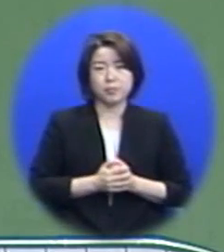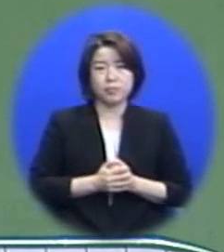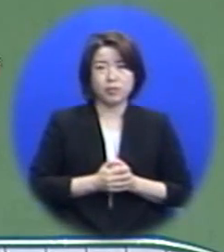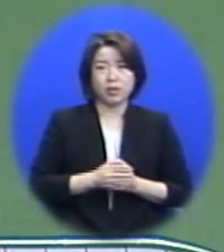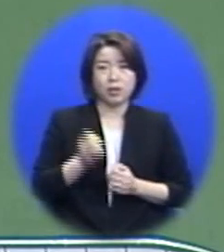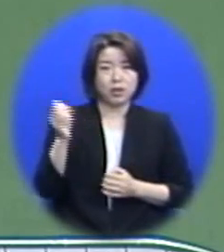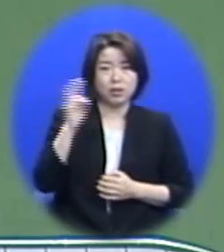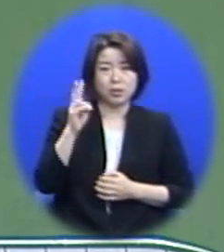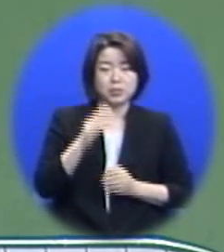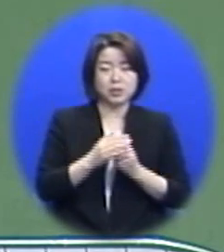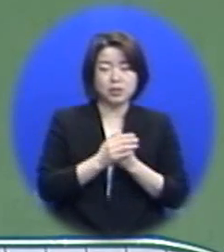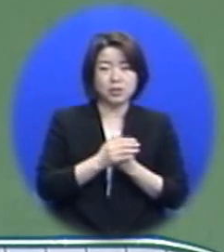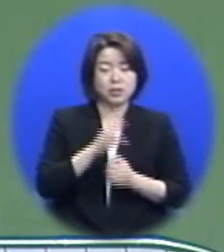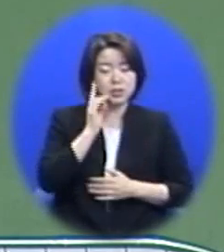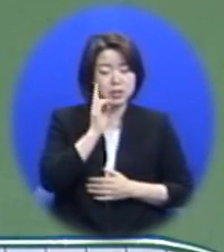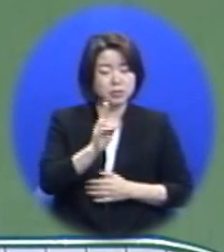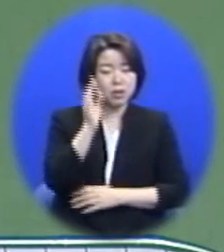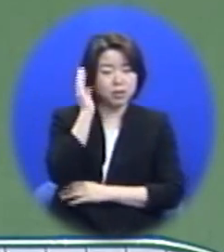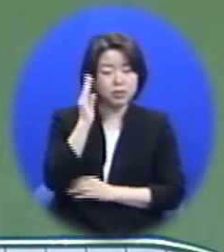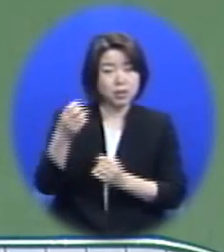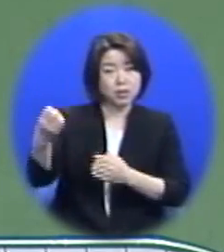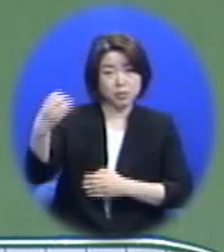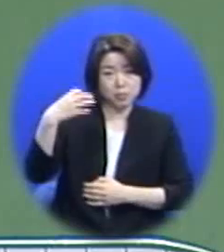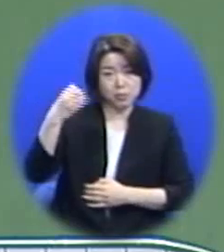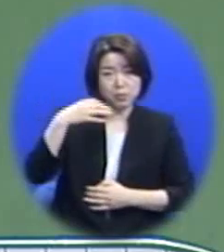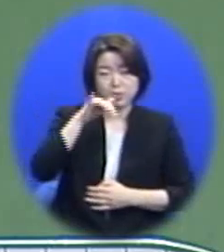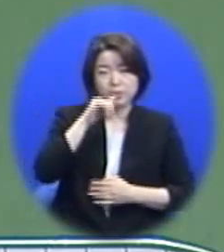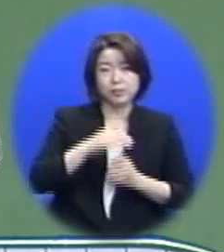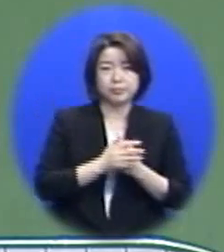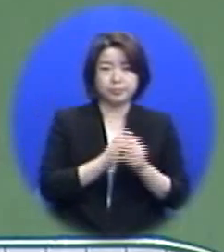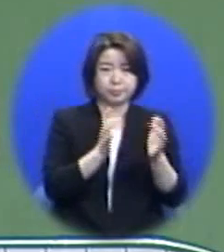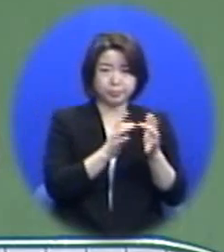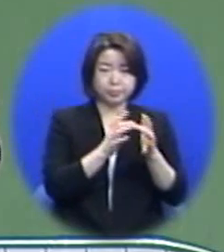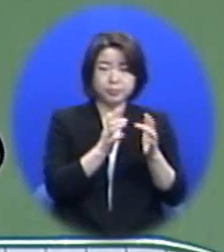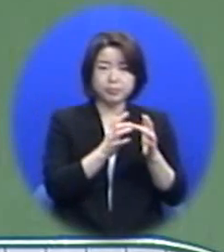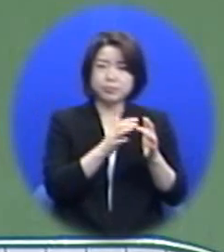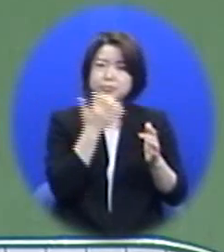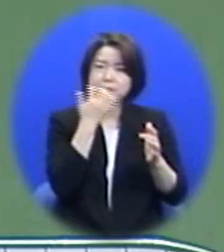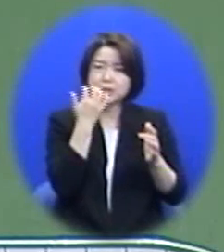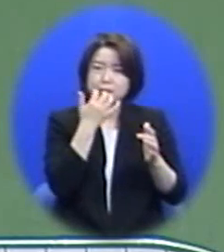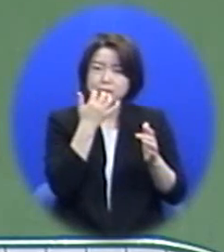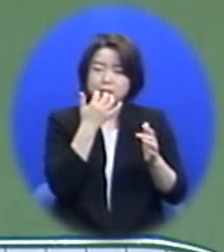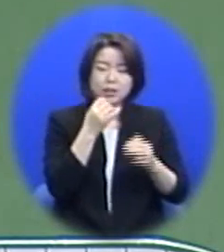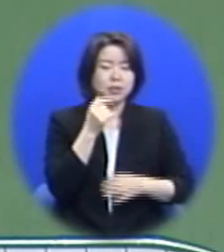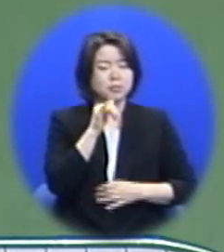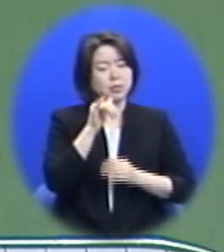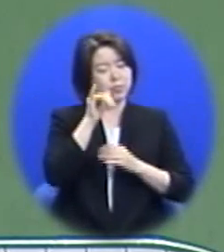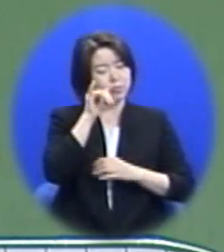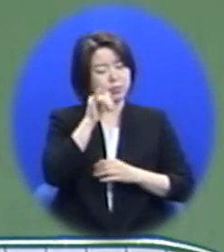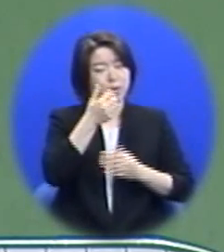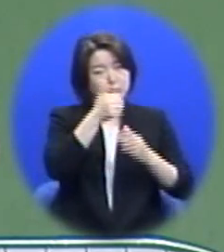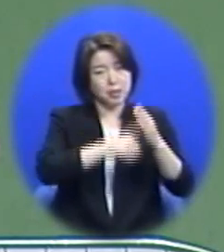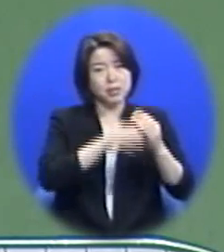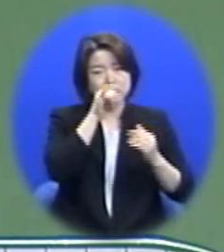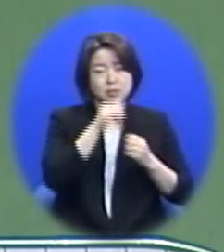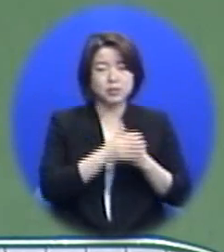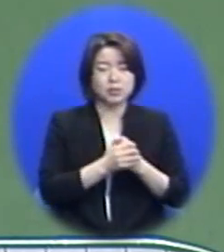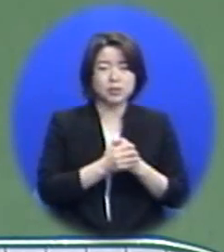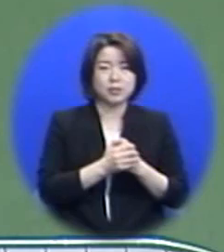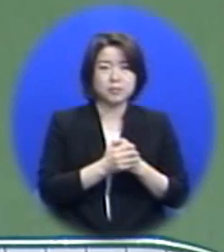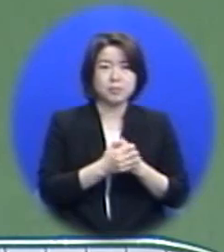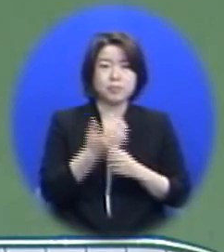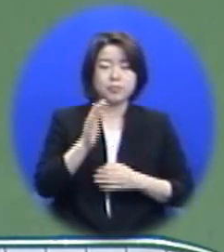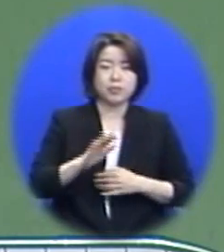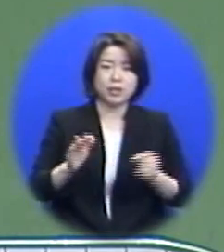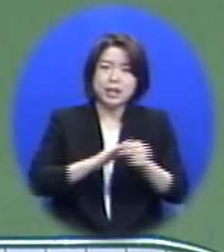아주 심각한 이야기를 하기 시작하더라 인터넷 포르노 중독에 빠져 있다는 것이 그런데